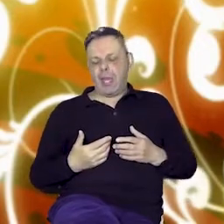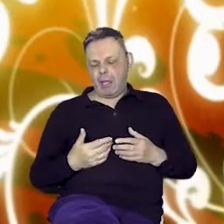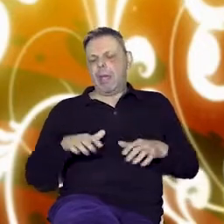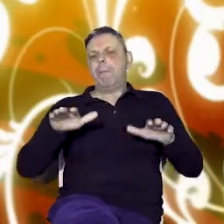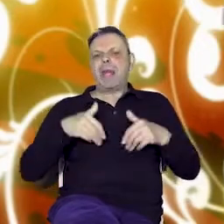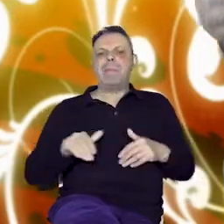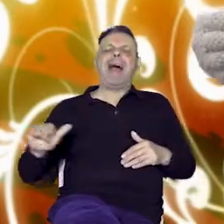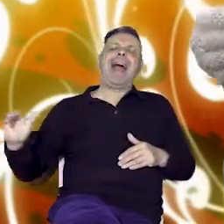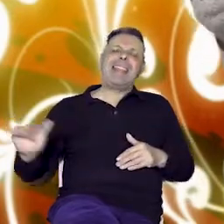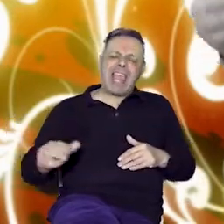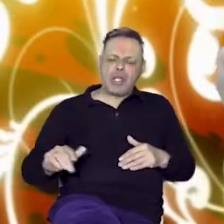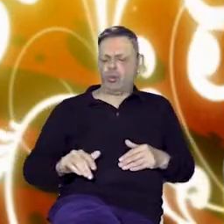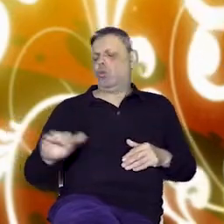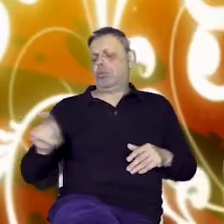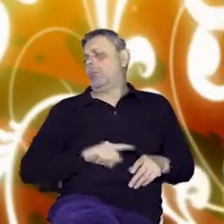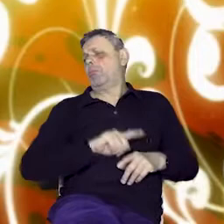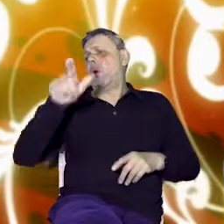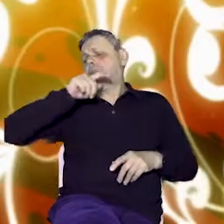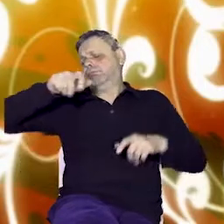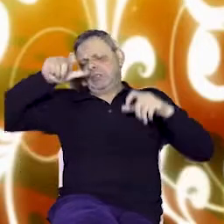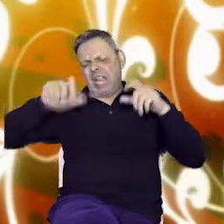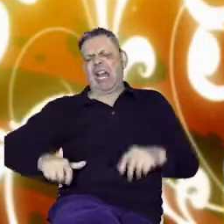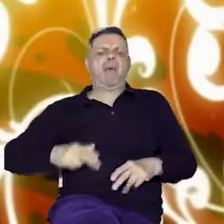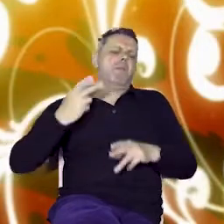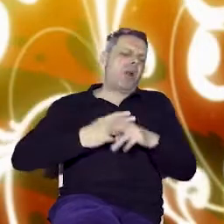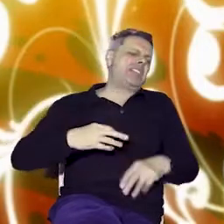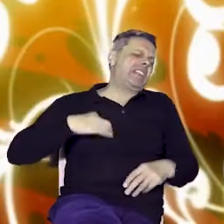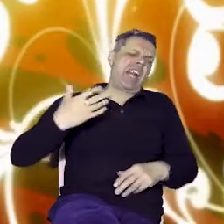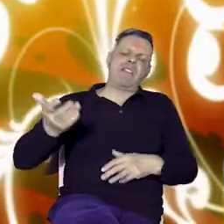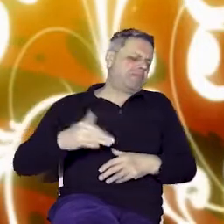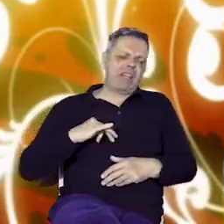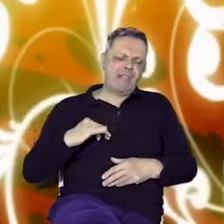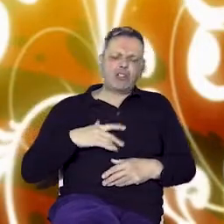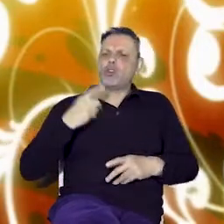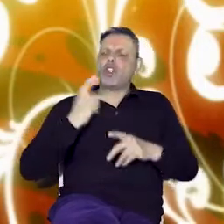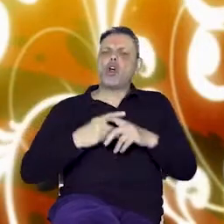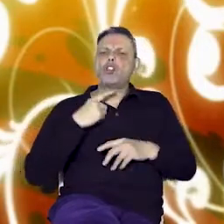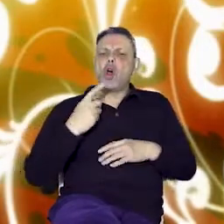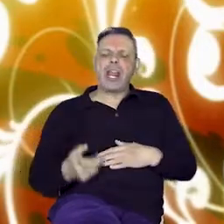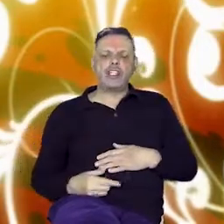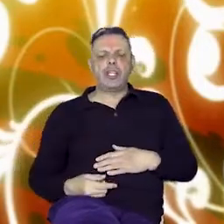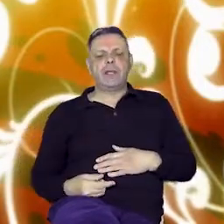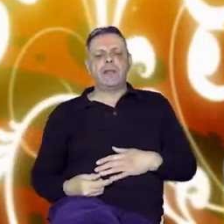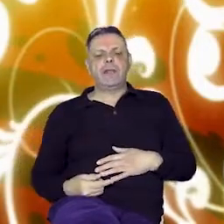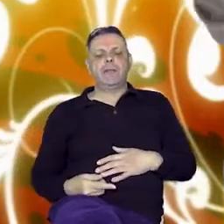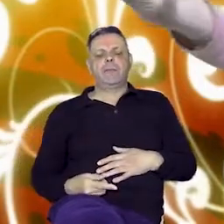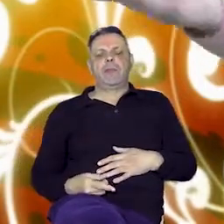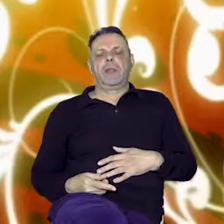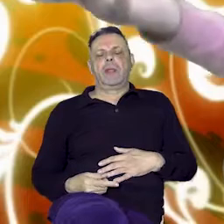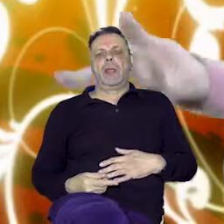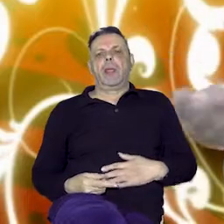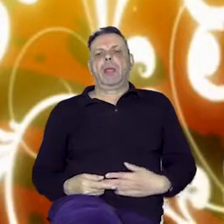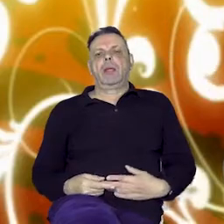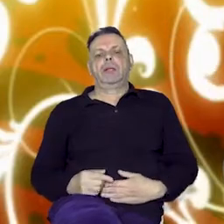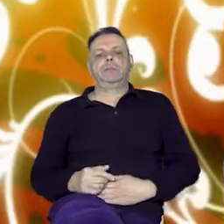dob, adolescente, bolesne, zdrave, kako god hoćete, koji će vam točno reći naputke. Jer ne možete vi sami znati, ja znam